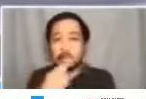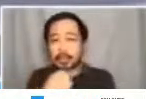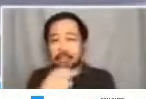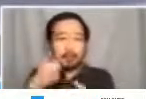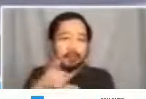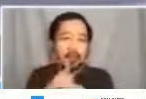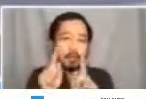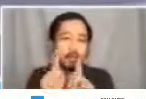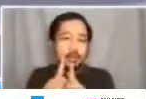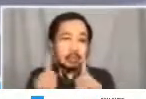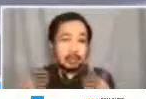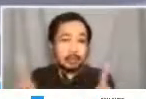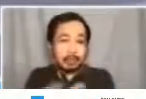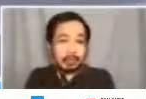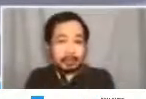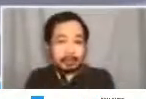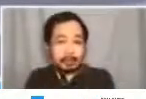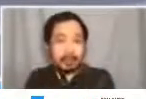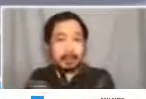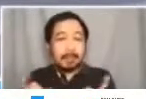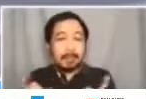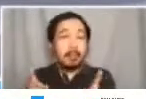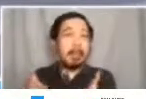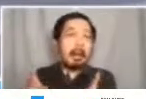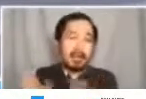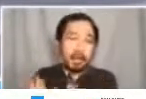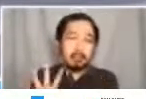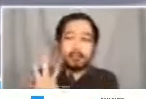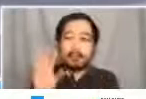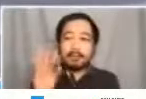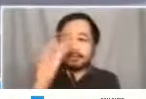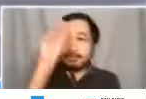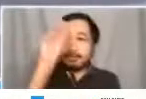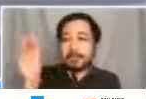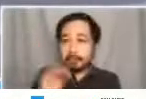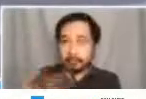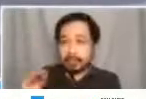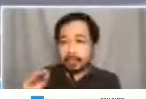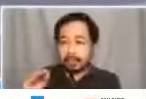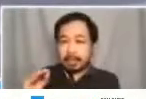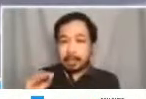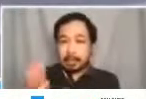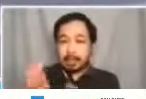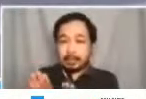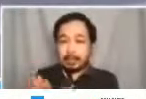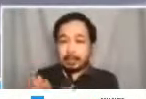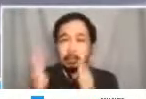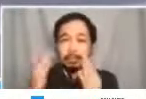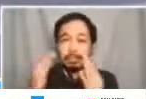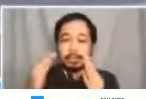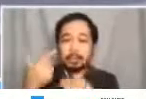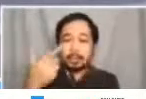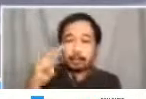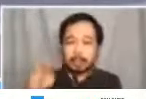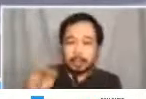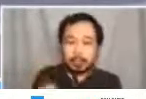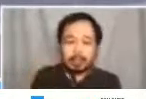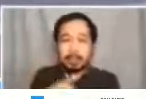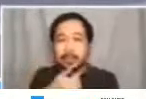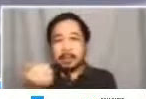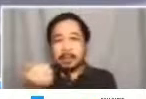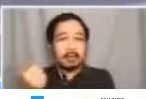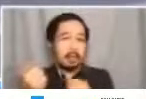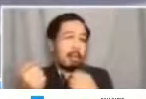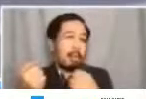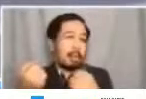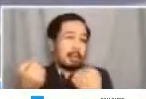Kahapon po, 5 panibagong kaso na ng COVID-19 ang naitala dito sa Cordillera. tig 2 kaso mula sa Baguio City at